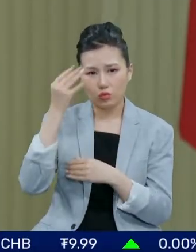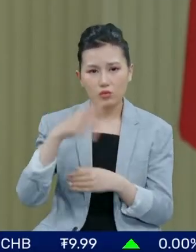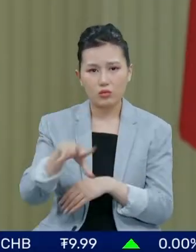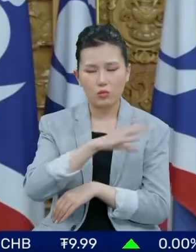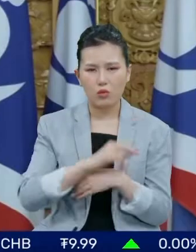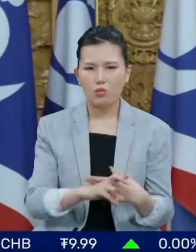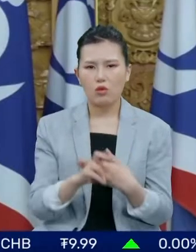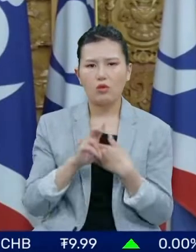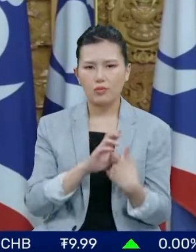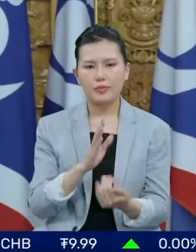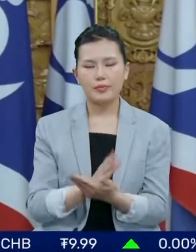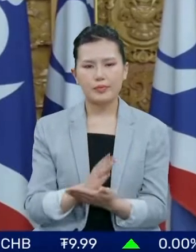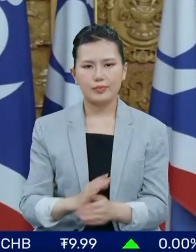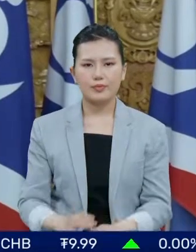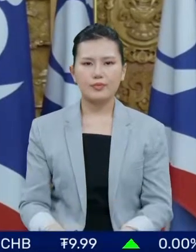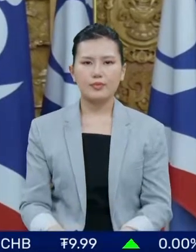бий болж байгаа.